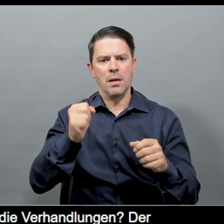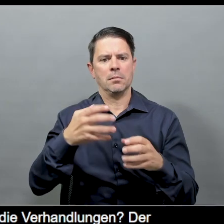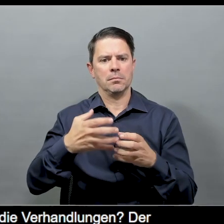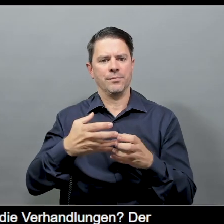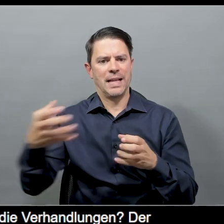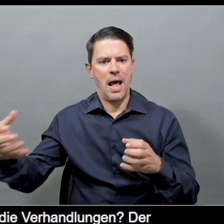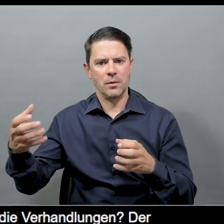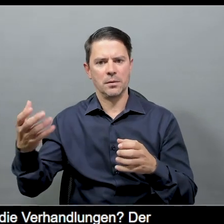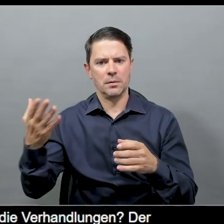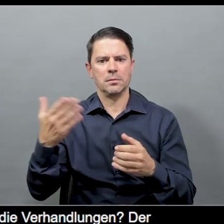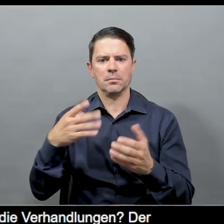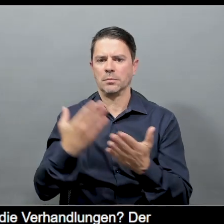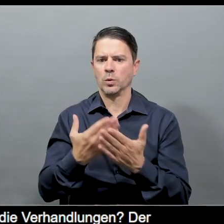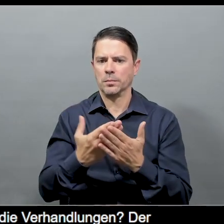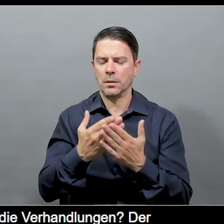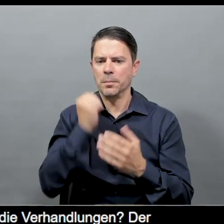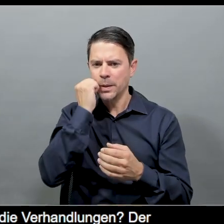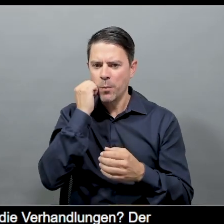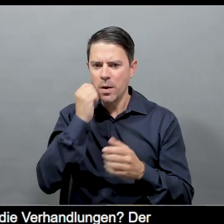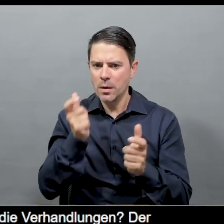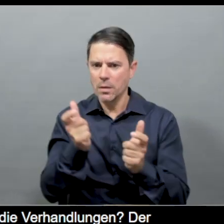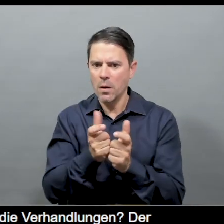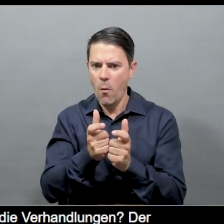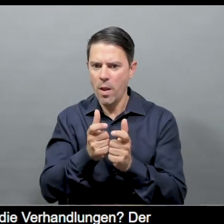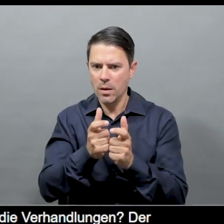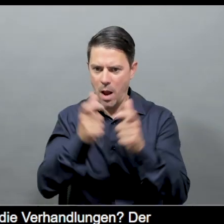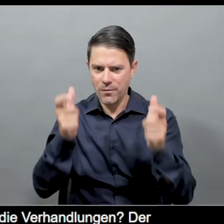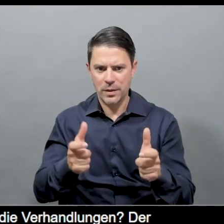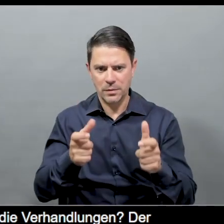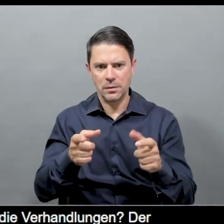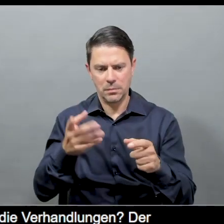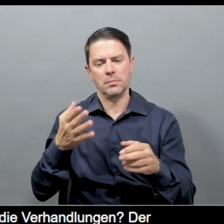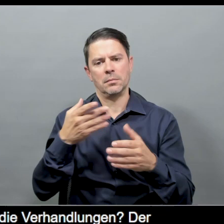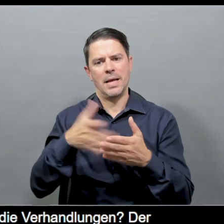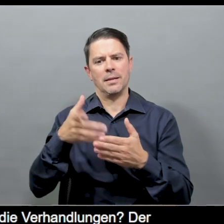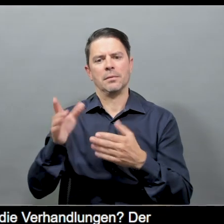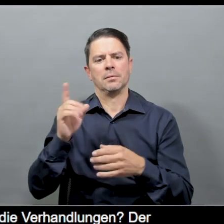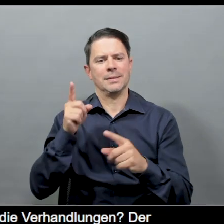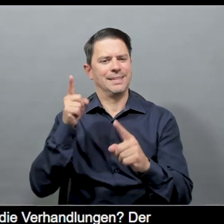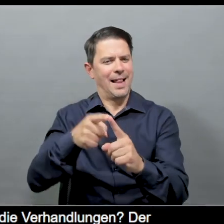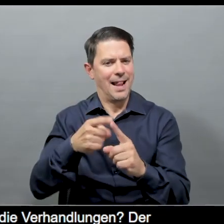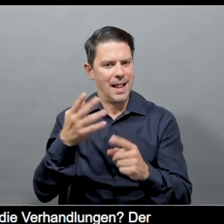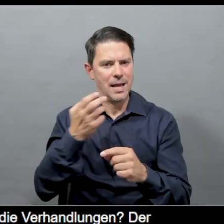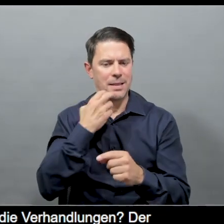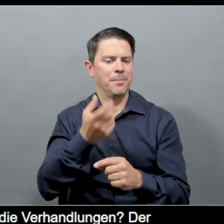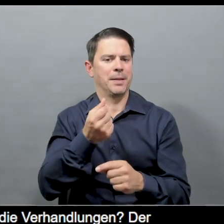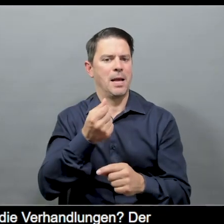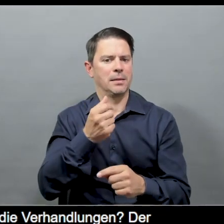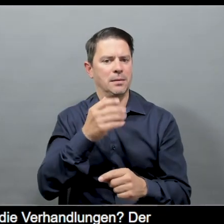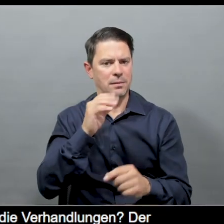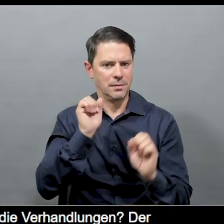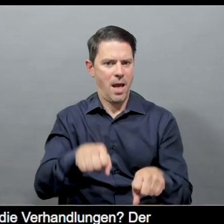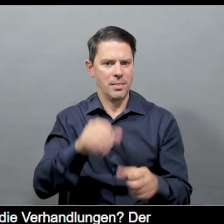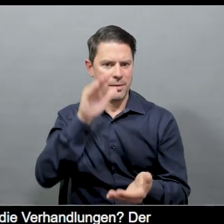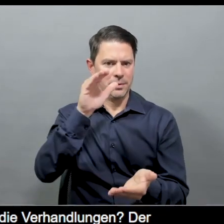zu heben, um die Energiepreise zu senken. Dann die klare Forderung Rettungsschirm für die Stadtwerke, für soziale Einrichtungen,